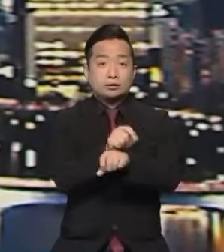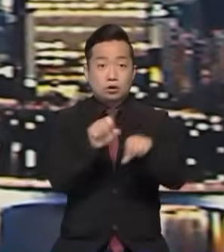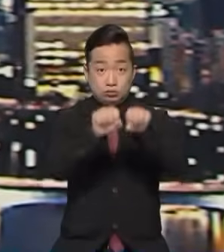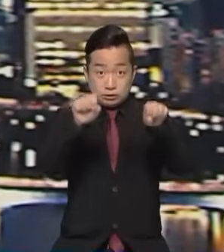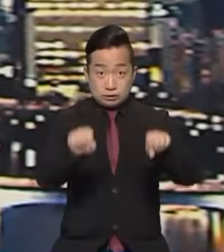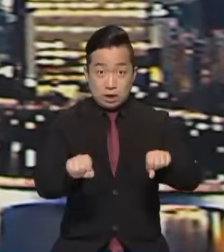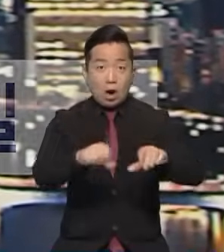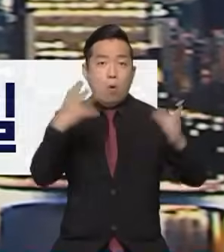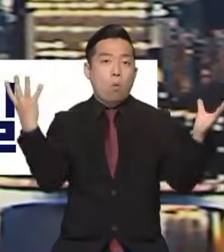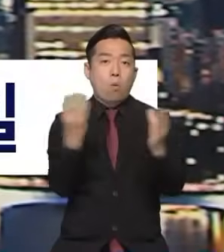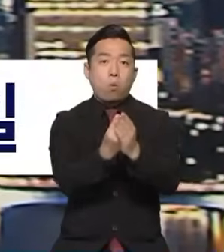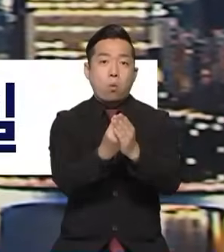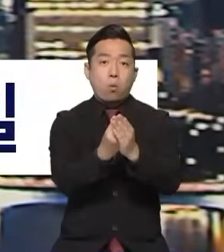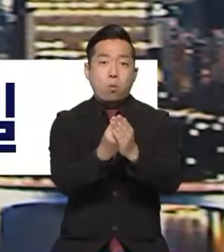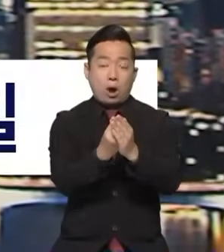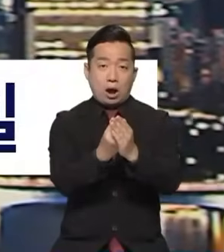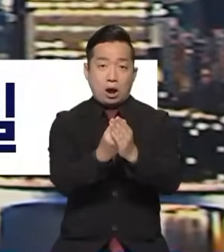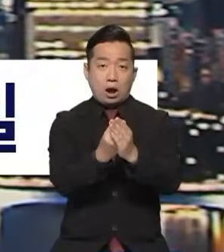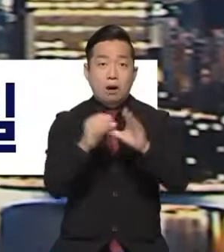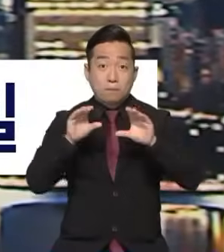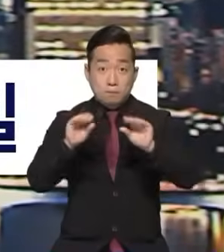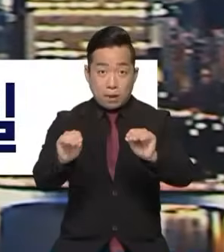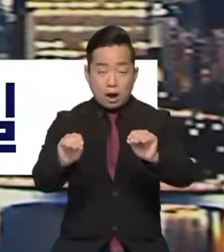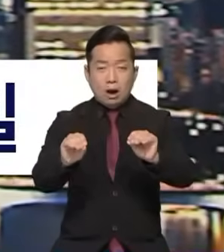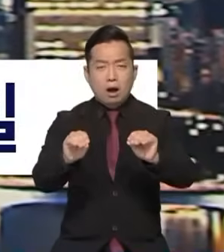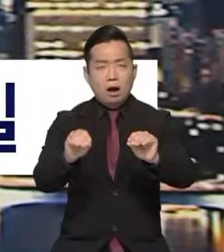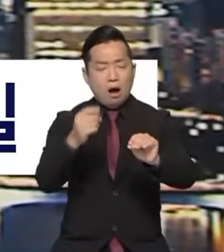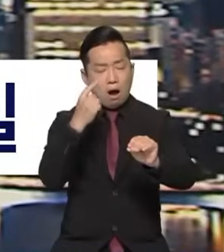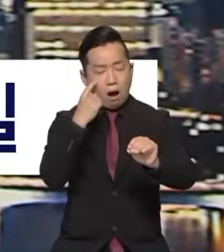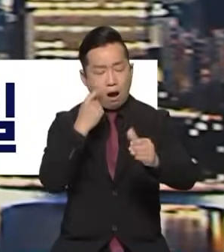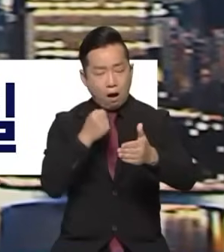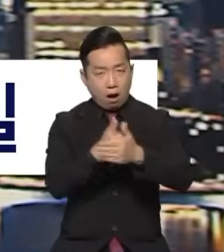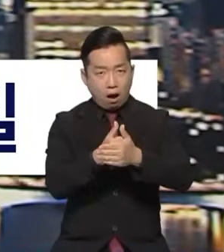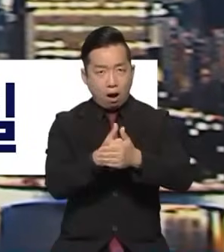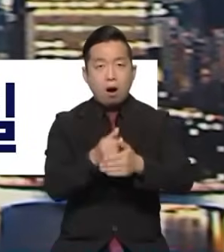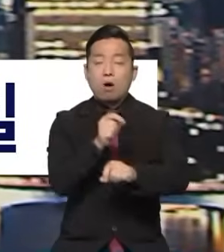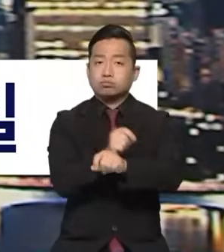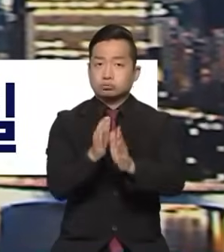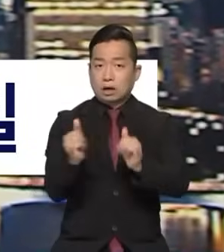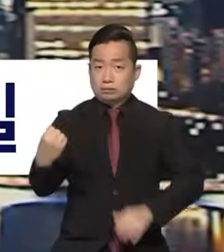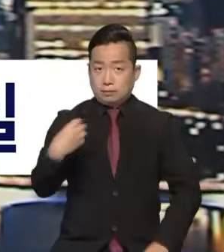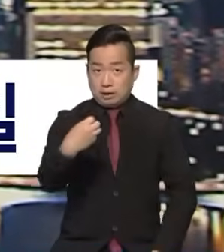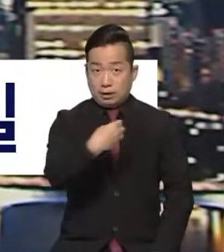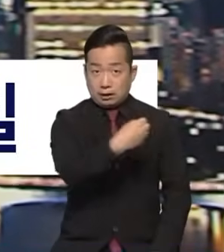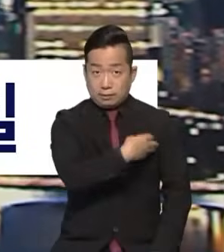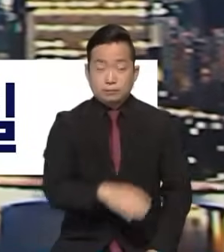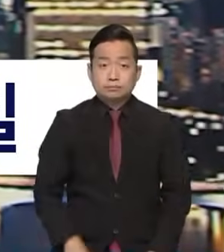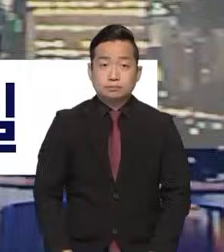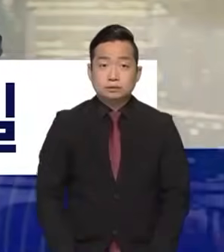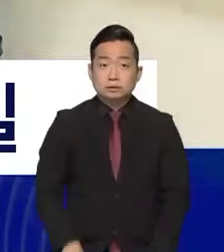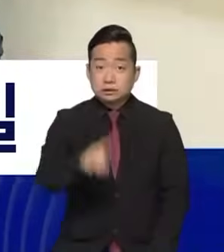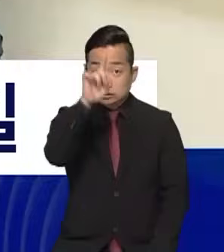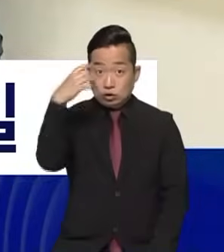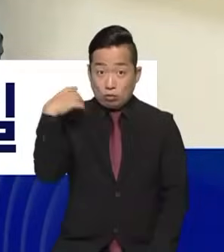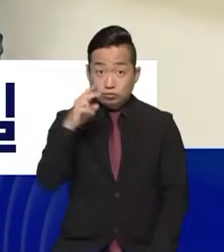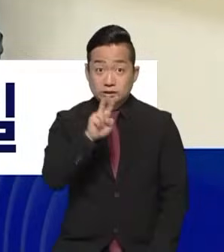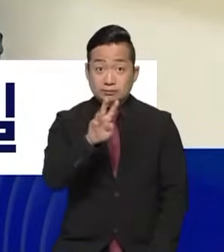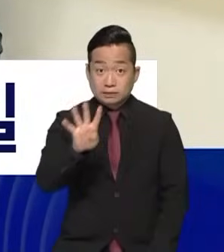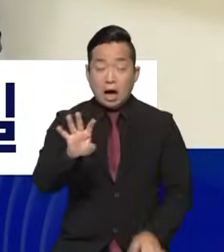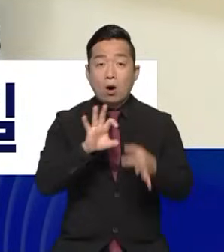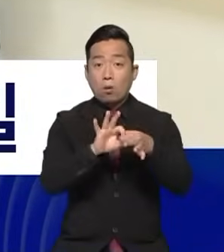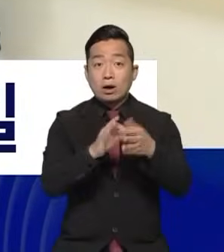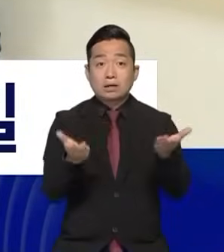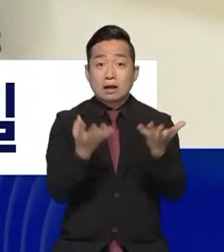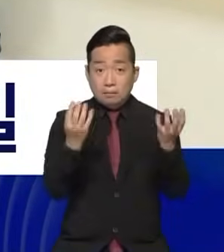자체가 먹통이 된 건 상당히 이례적이다라는 게 현장 공무원들의 얘기입니다. 사실 우리 정부 24로 굉장히 많은 일을 하잖아요.